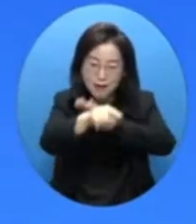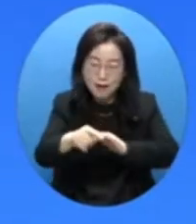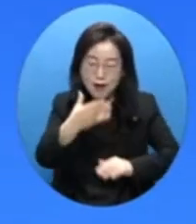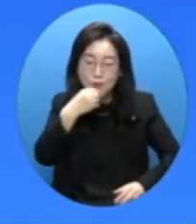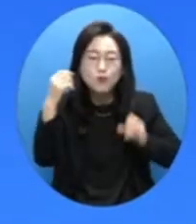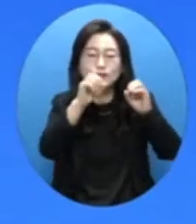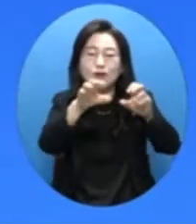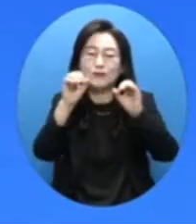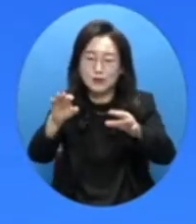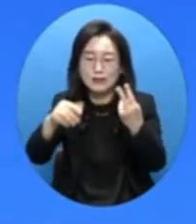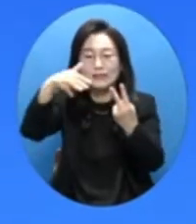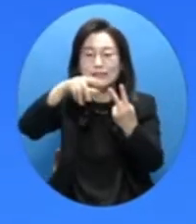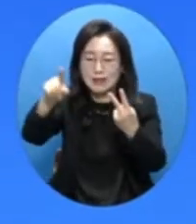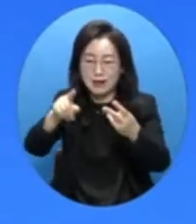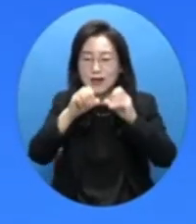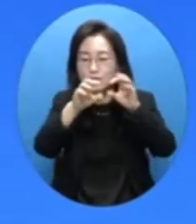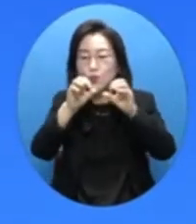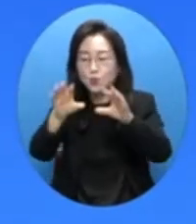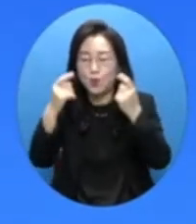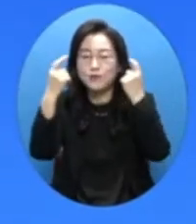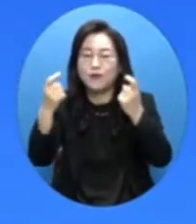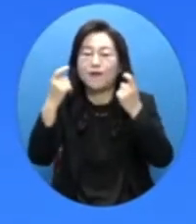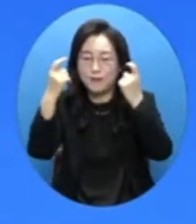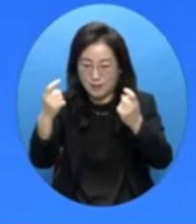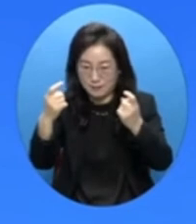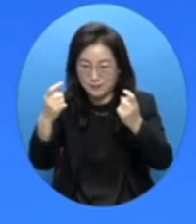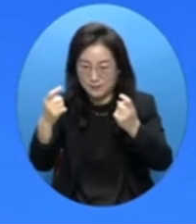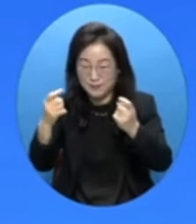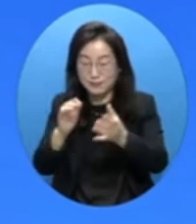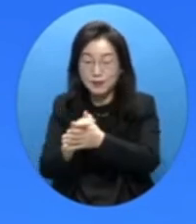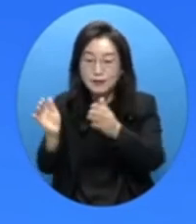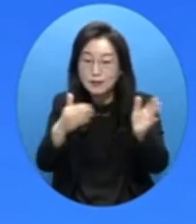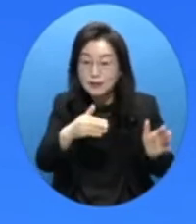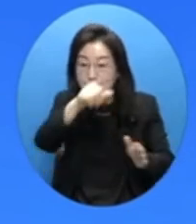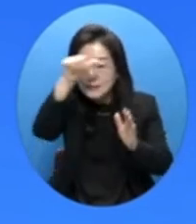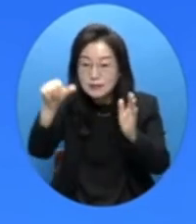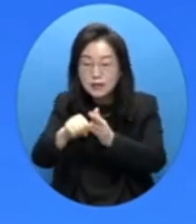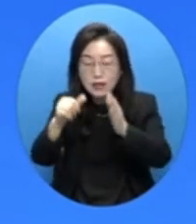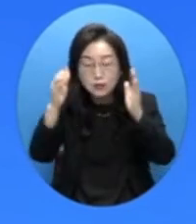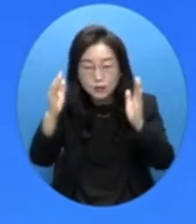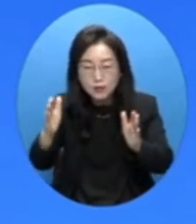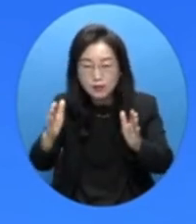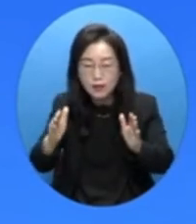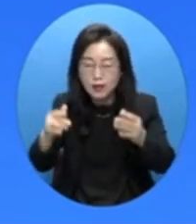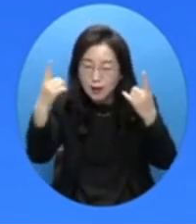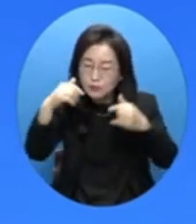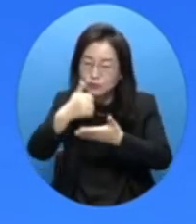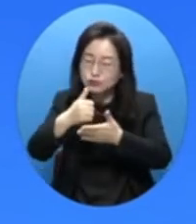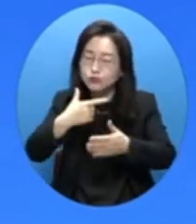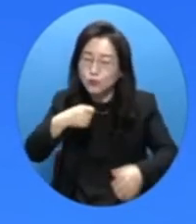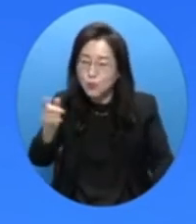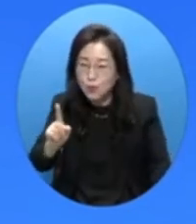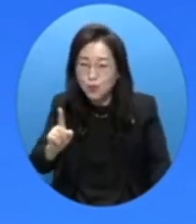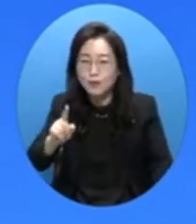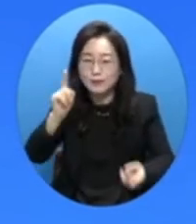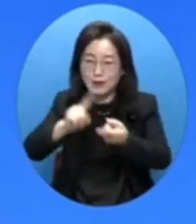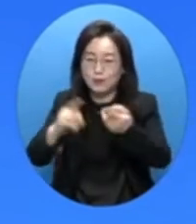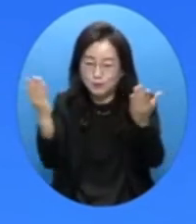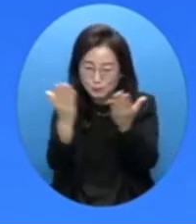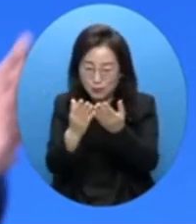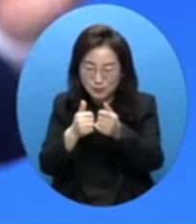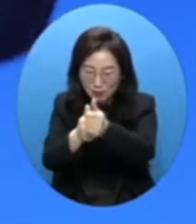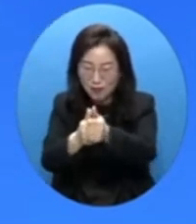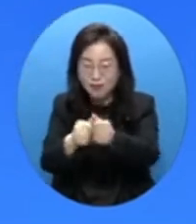사도 바울의 제2차 전도 여행입니다 일생아 사람 동안 언제나 진드시 어딘가를 살피고 그 뜻의 순종하고 그 뜻을 따라